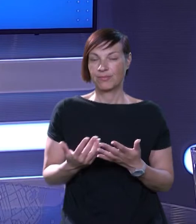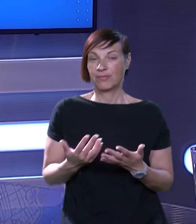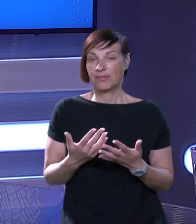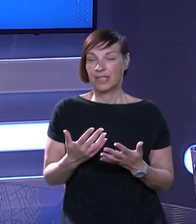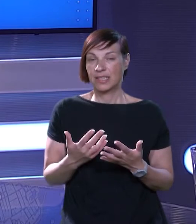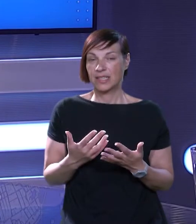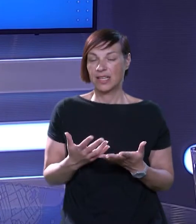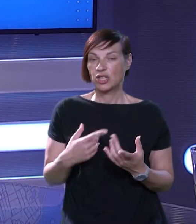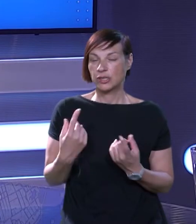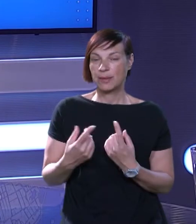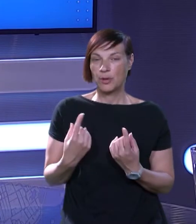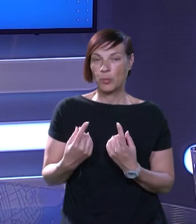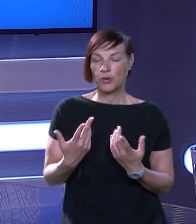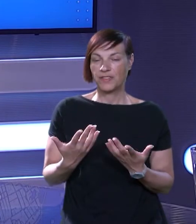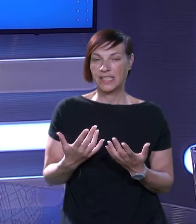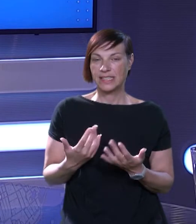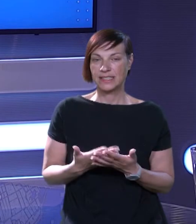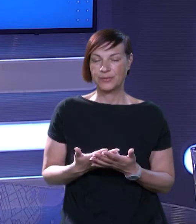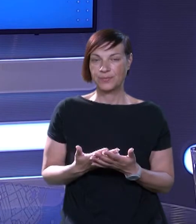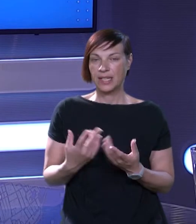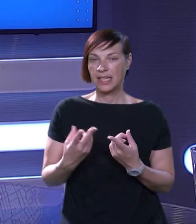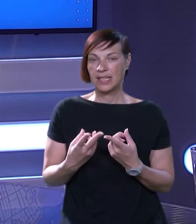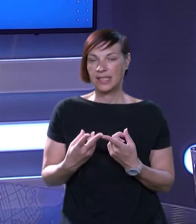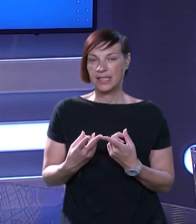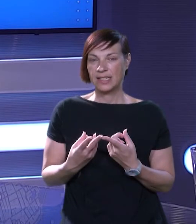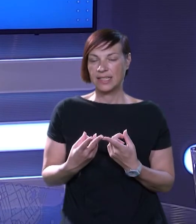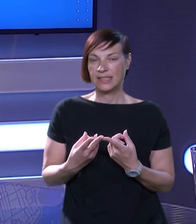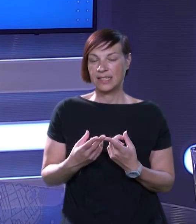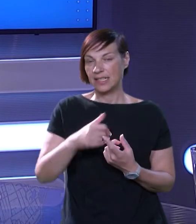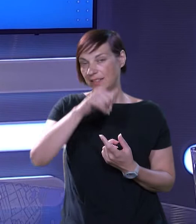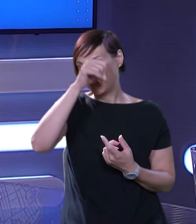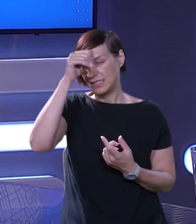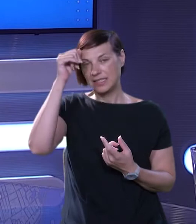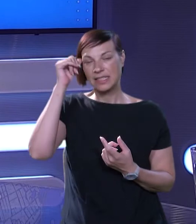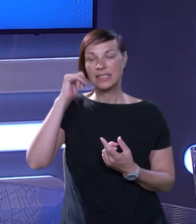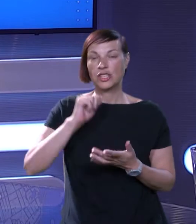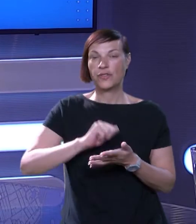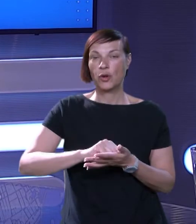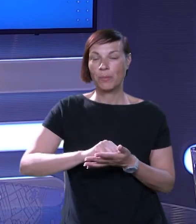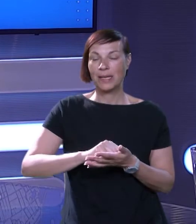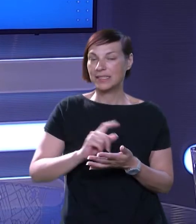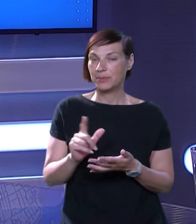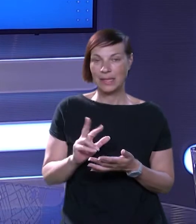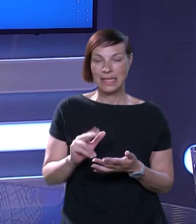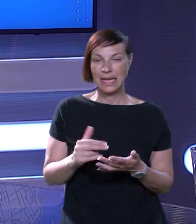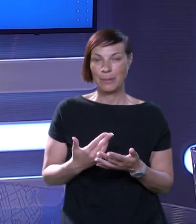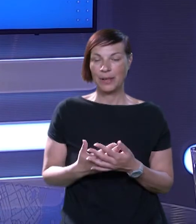uopće kako se promovirat, jer je na televiziji i nazovimo državnim medijima